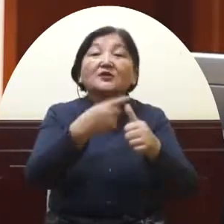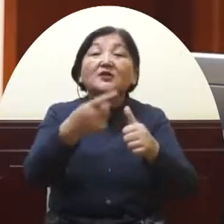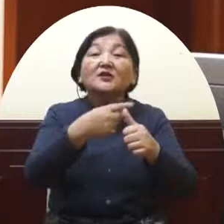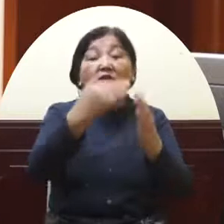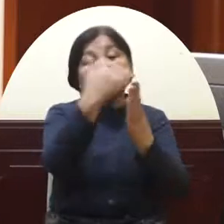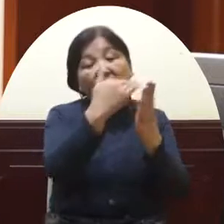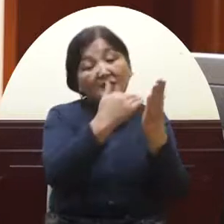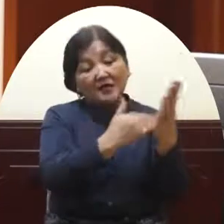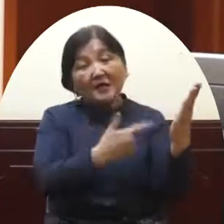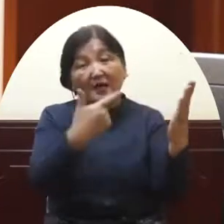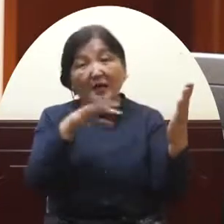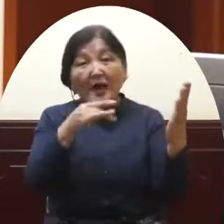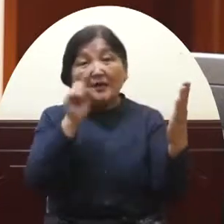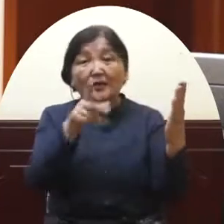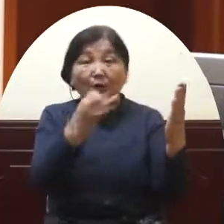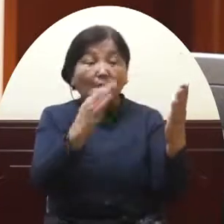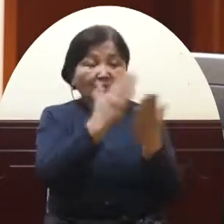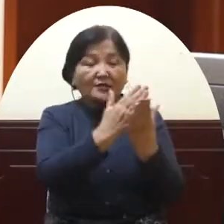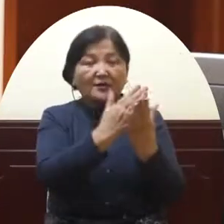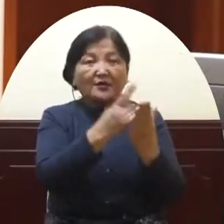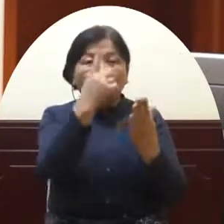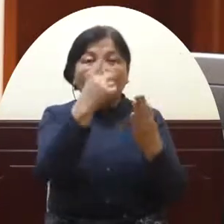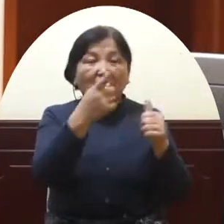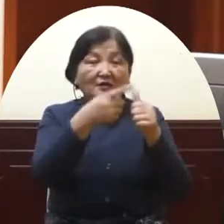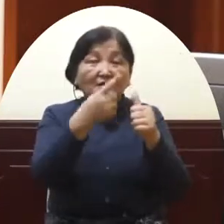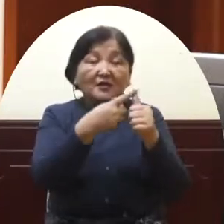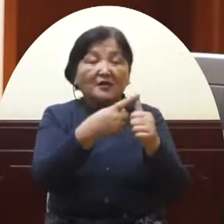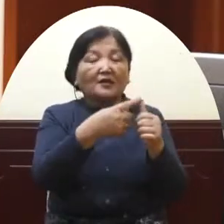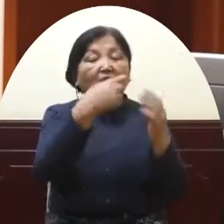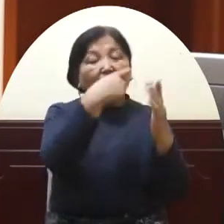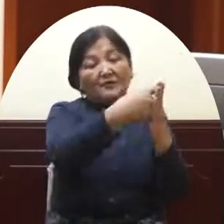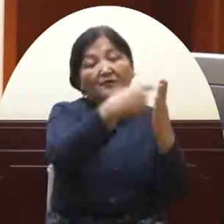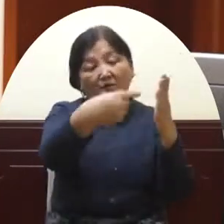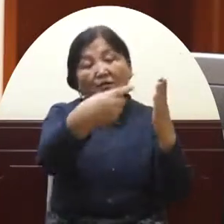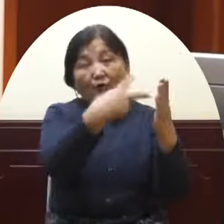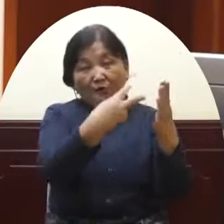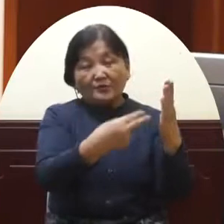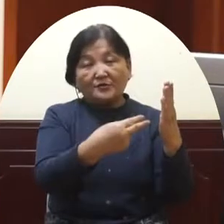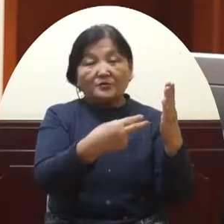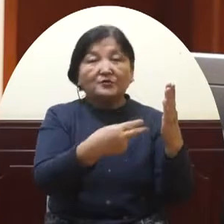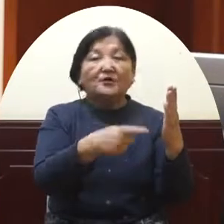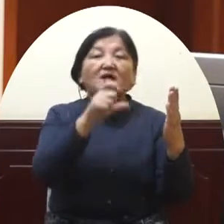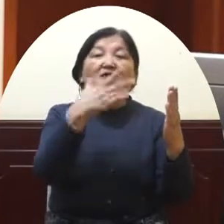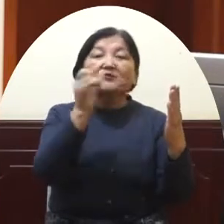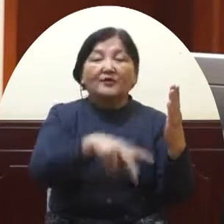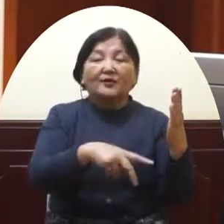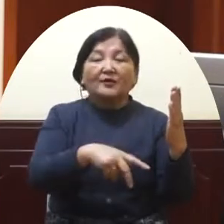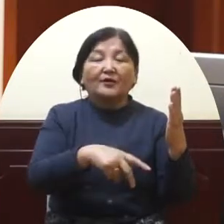За үндсэндээ бол энэ давхар бичих, орхигдуулах эсвэл гадаадад байгаа сонгогчдод